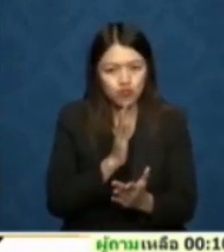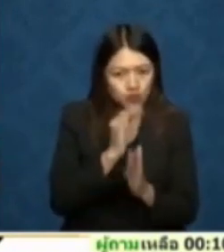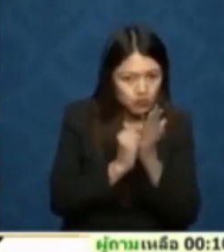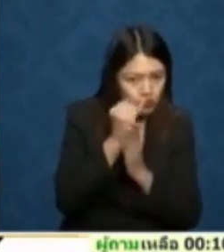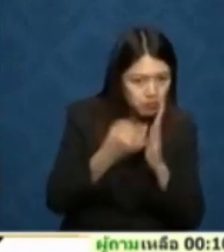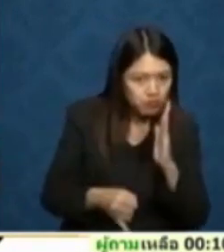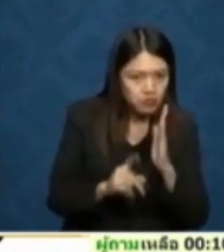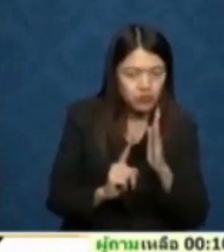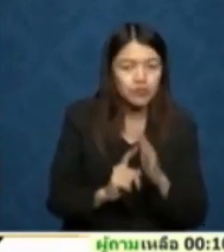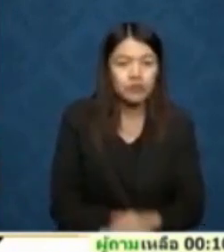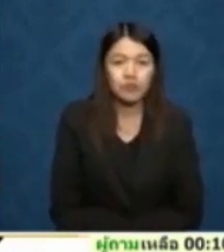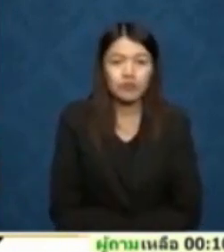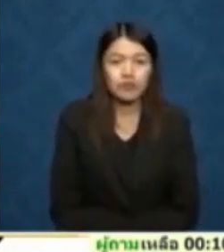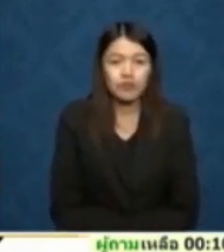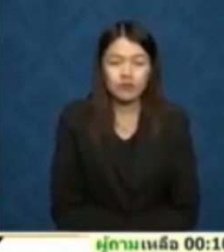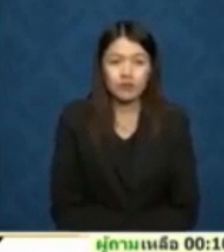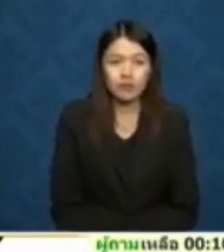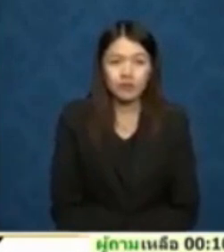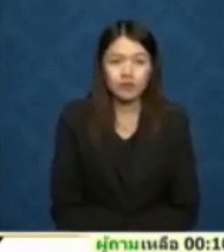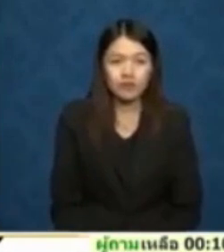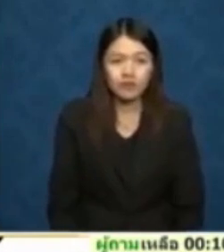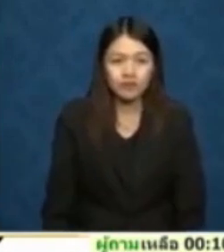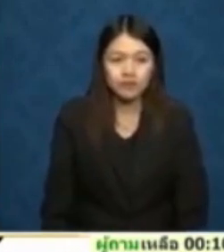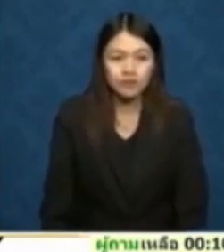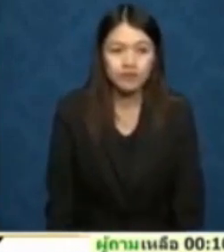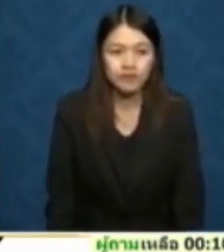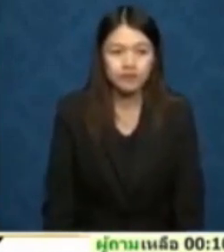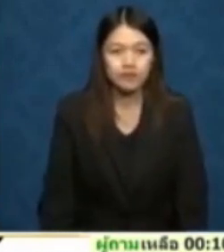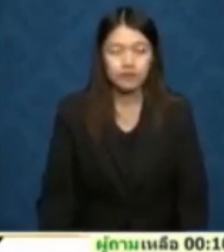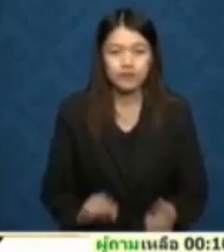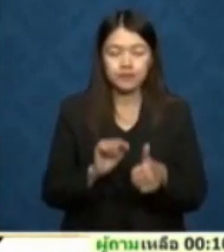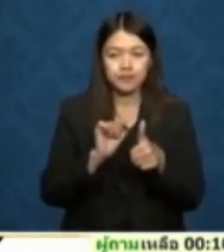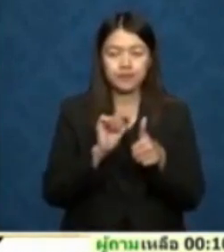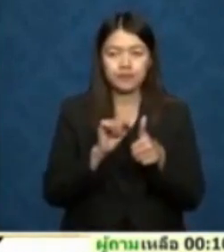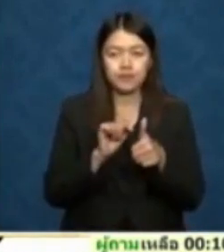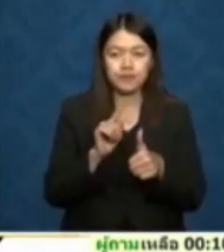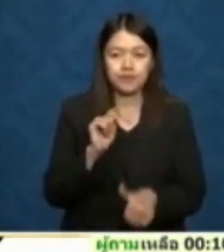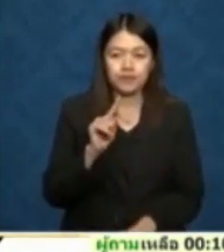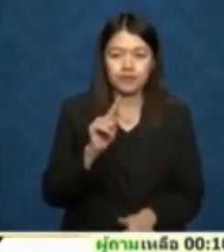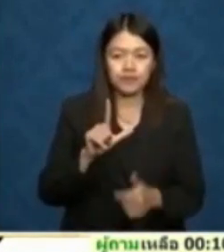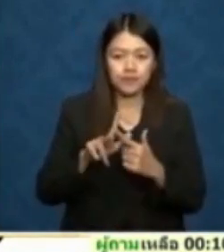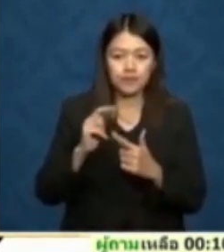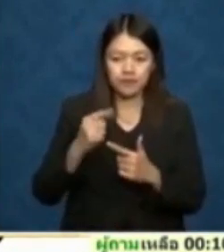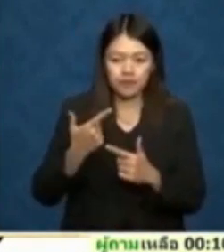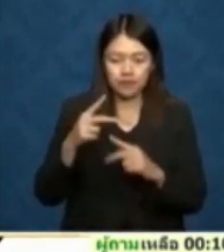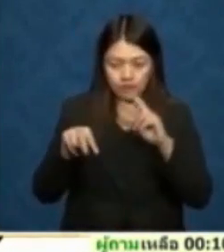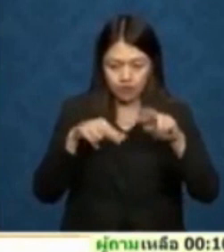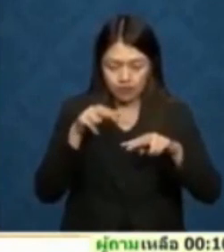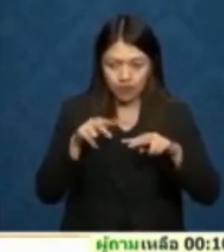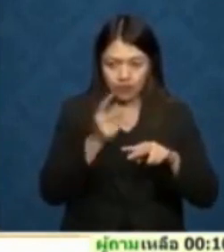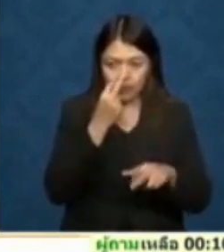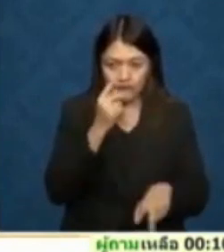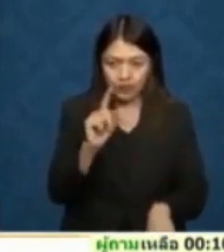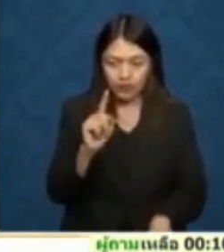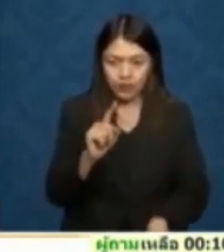ดังนี้นะครับอำเภอถลางและเทศบาลตำบลปากคอกตรวจสอบแล้วพบว่า